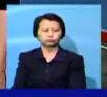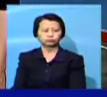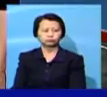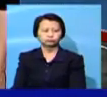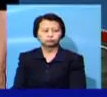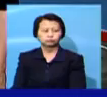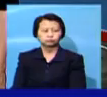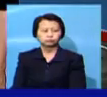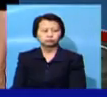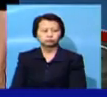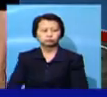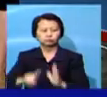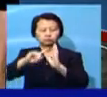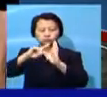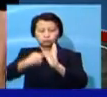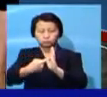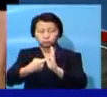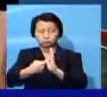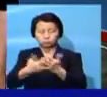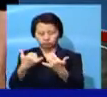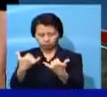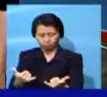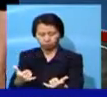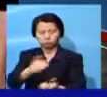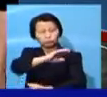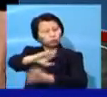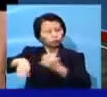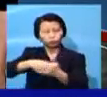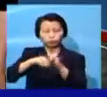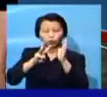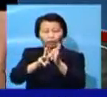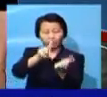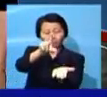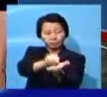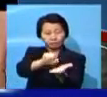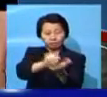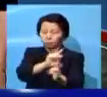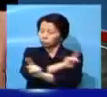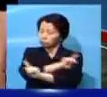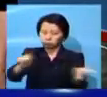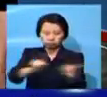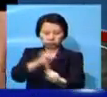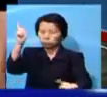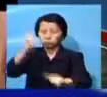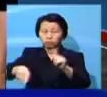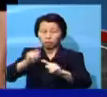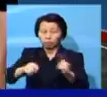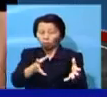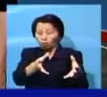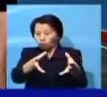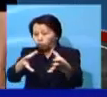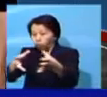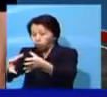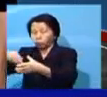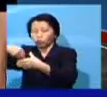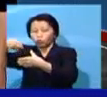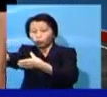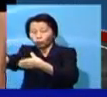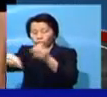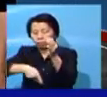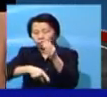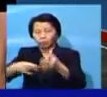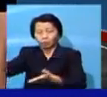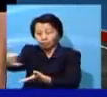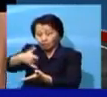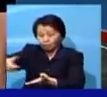sebelumnya berkuatkuasa serta-merta semua wakil media tidak lagi dibenarkan berkumpul di luar ruang